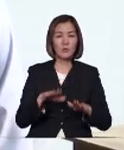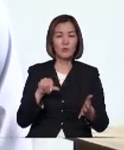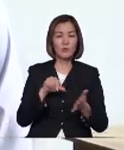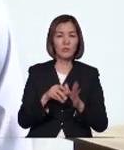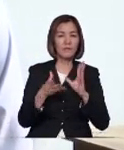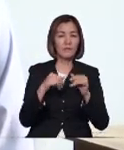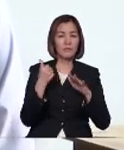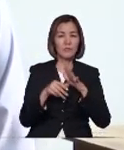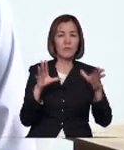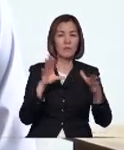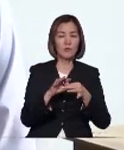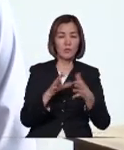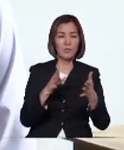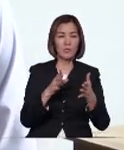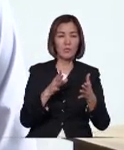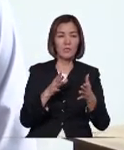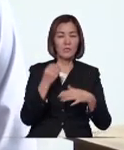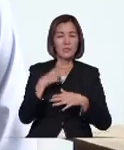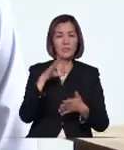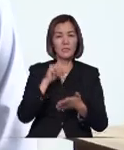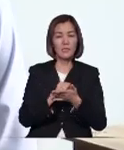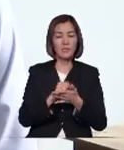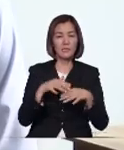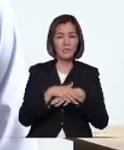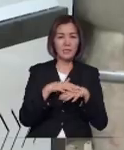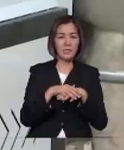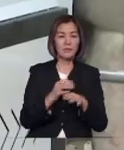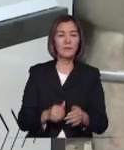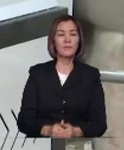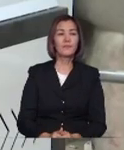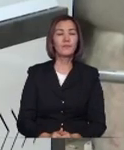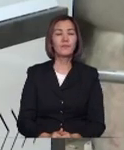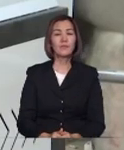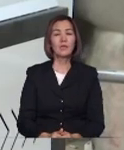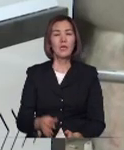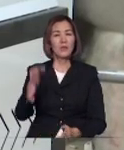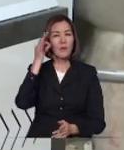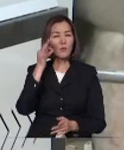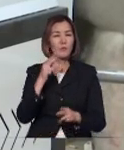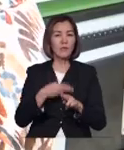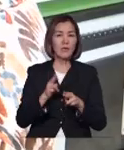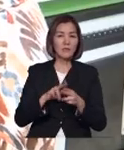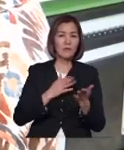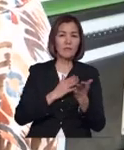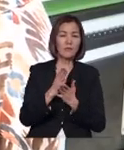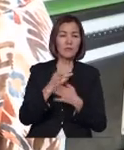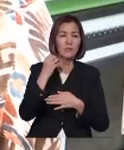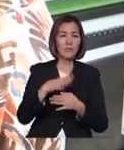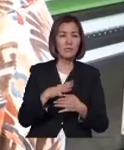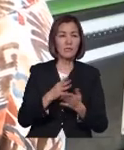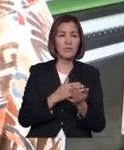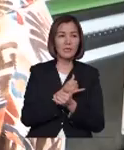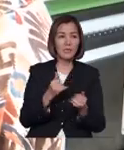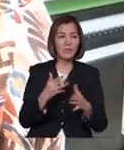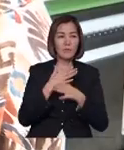все безработные зарегистрированные в центре занятости населения напомним основная задача центра карьеры заключается в